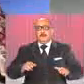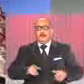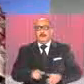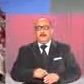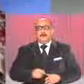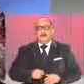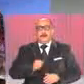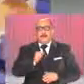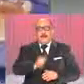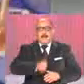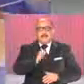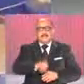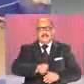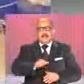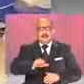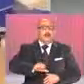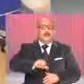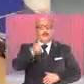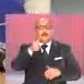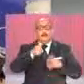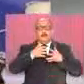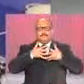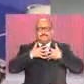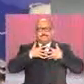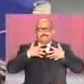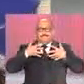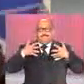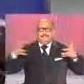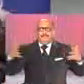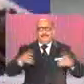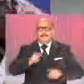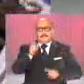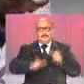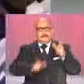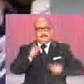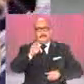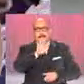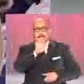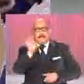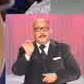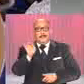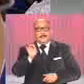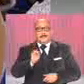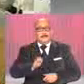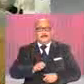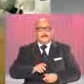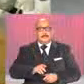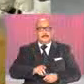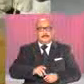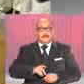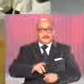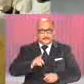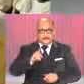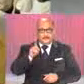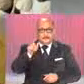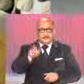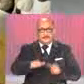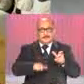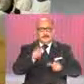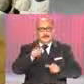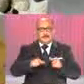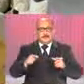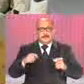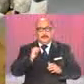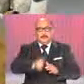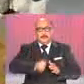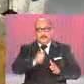الأكلة التقليدية تم تخصيص 150 كيلوغرام من السميد، ساهمت في إعدادها 40 امرأة من مختلف جهات